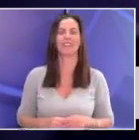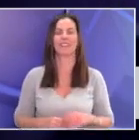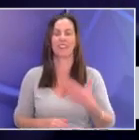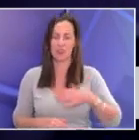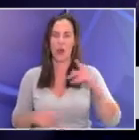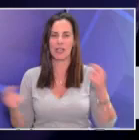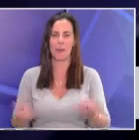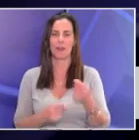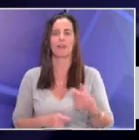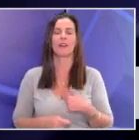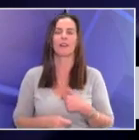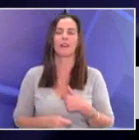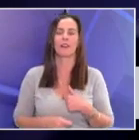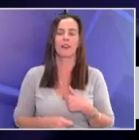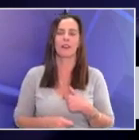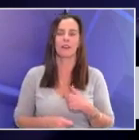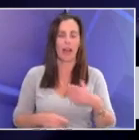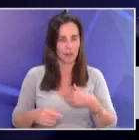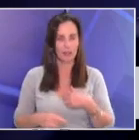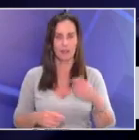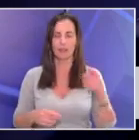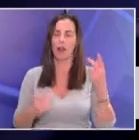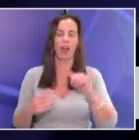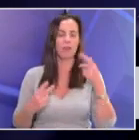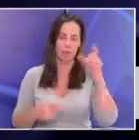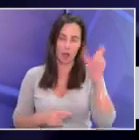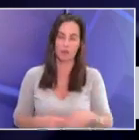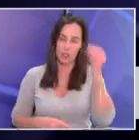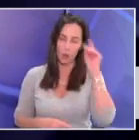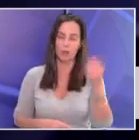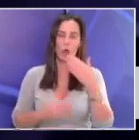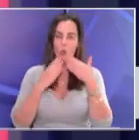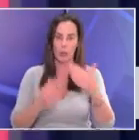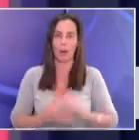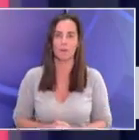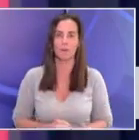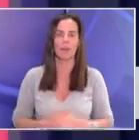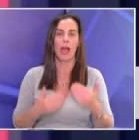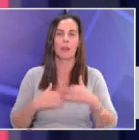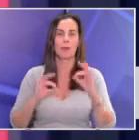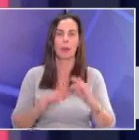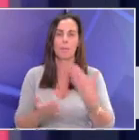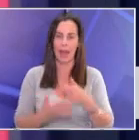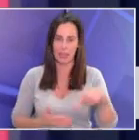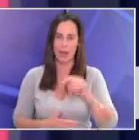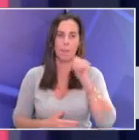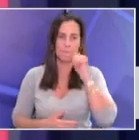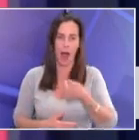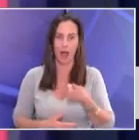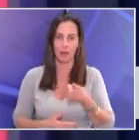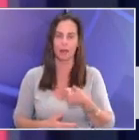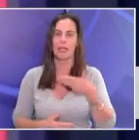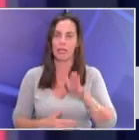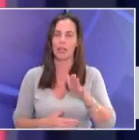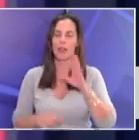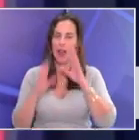עוד קמפיין. אנחנו מחכים לקמפיין הבא שלכם. אני מזכיר, הגורם האנושי, תזכרו כולם. תודה רבה. אני באמת ממליץ לכם מחר